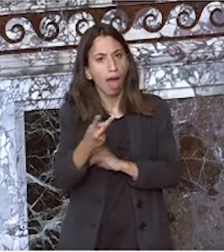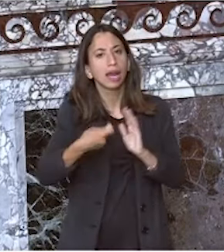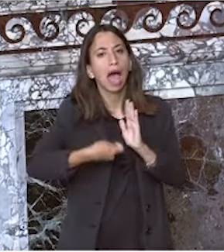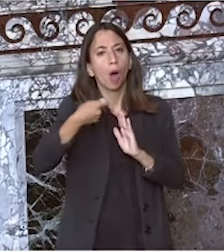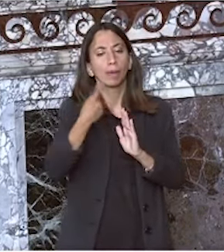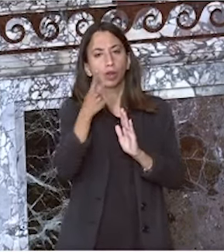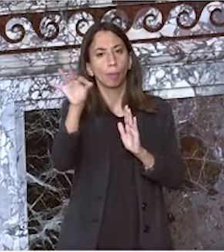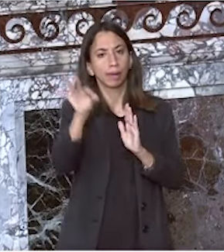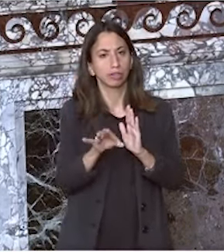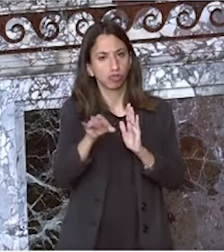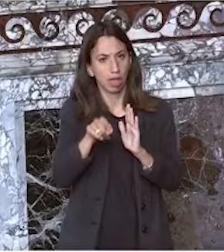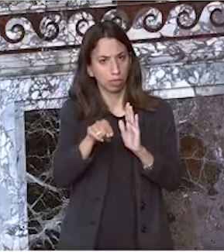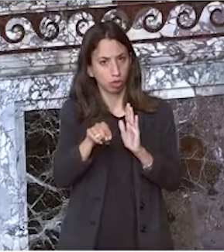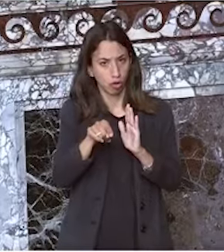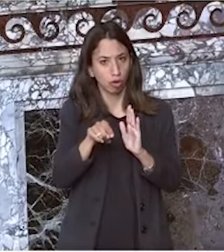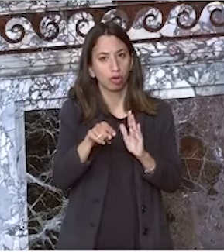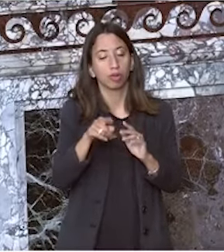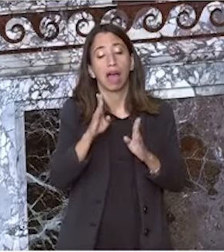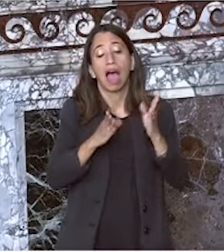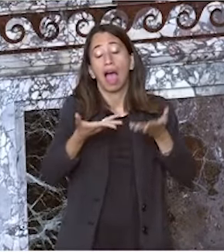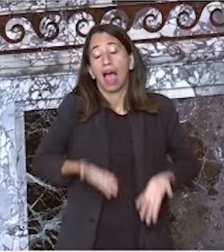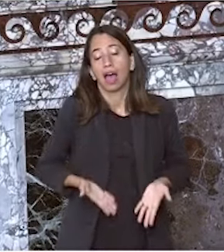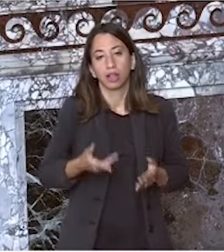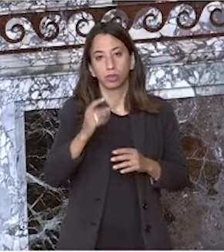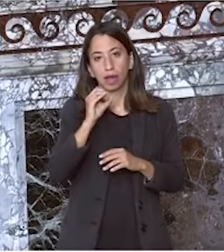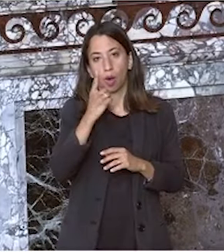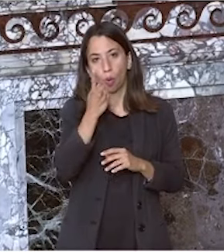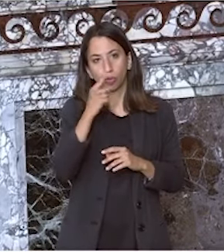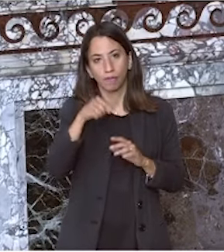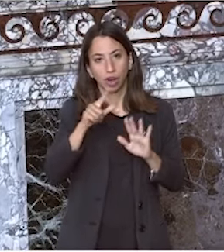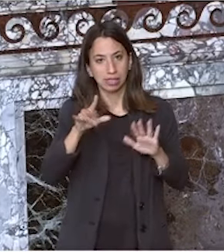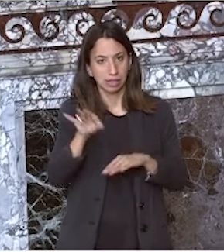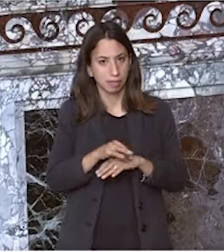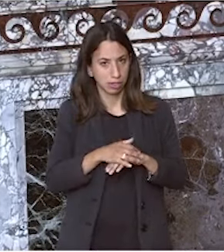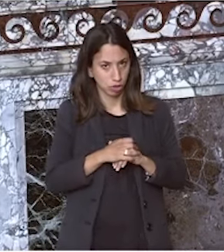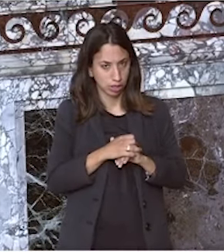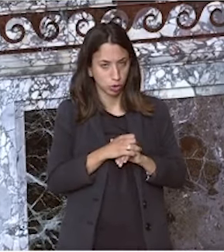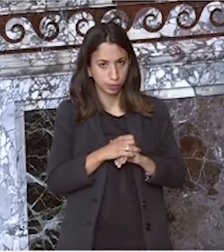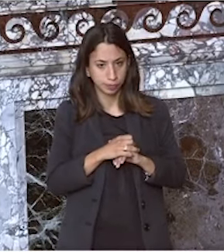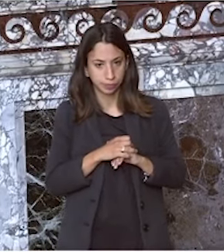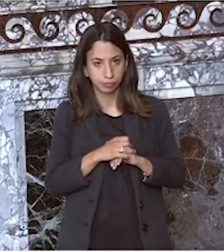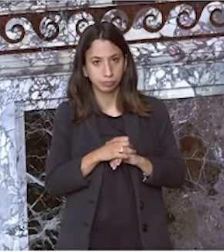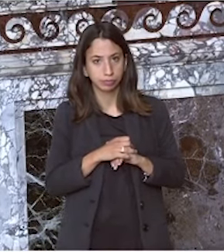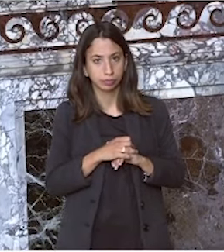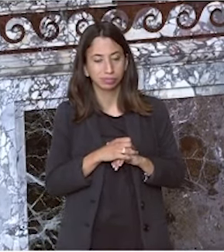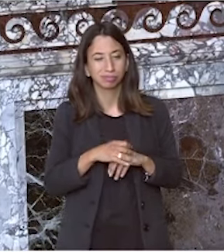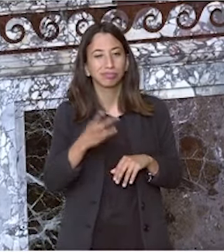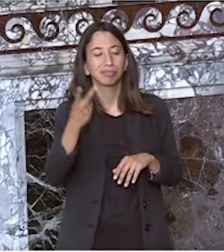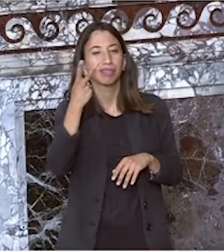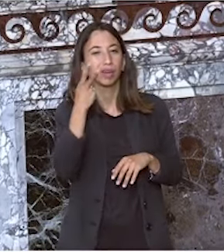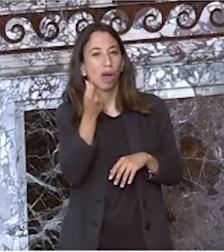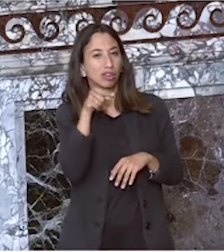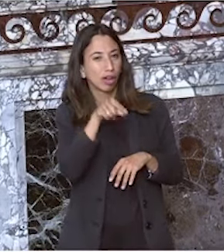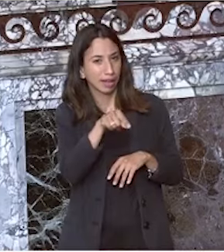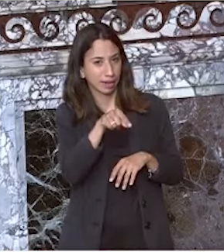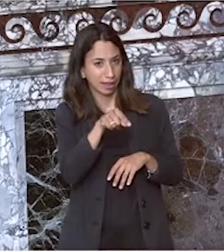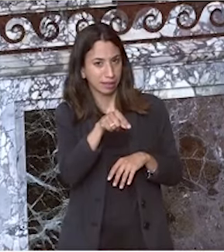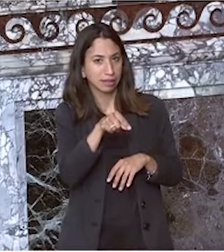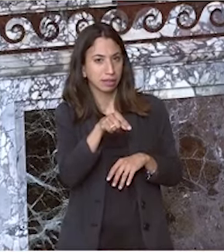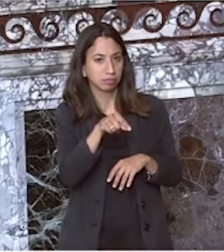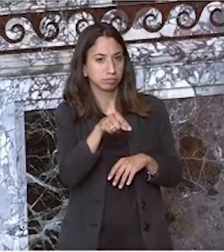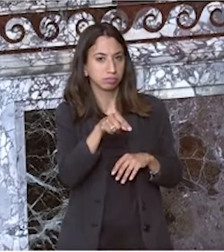punto percentuale dall'attuale 1,7%. Le rettifiche sui crediti rimarrebbero contenute